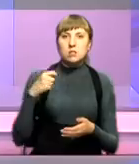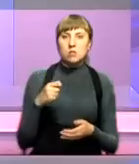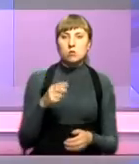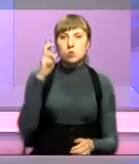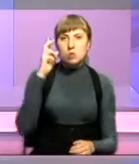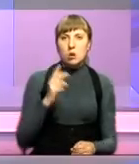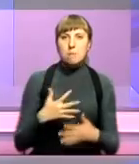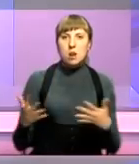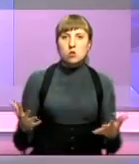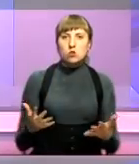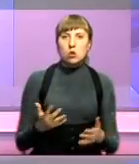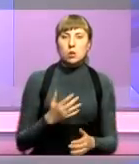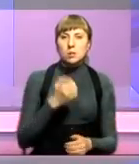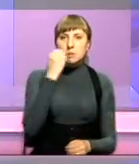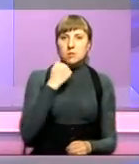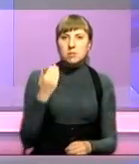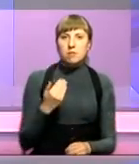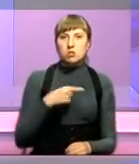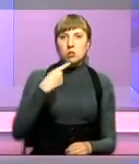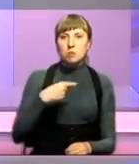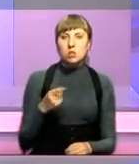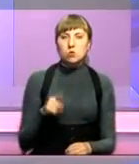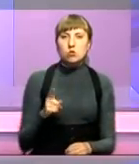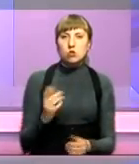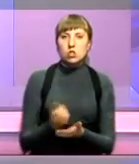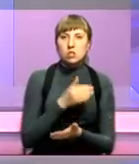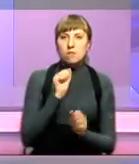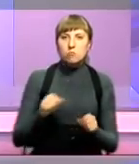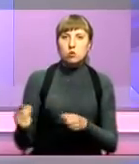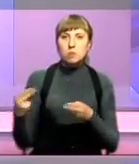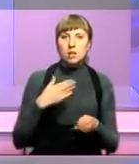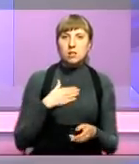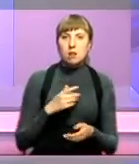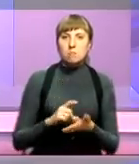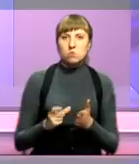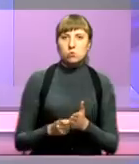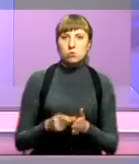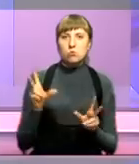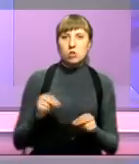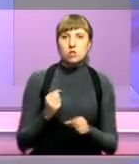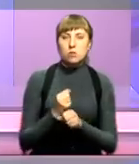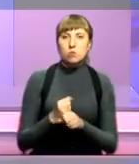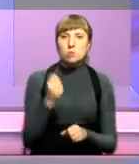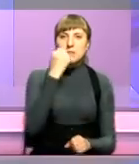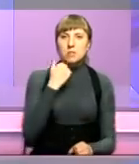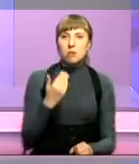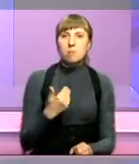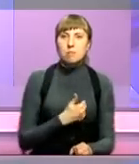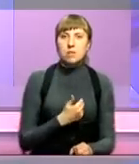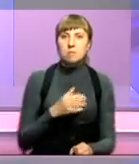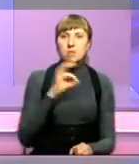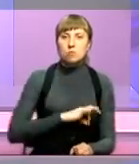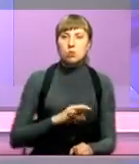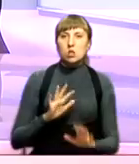спасибо за ваш компетентный комментарий, Анатолий Анатольевич, за то, что нашли возможность приехать к нам в студию. Удачи в работе. Спасибо вам. Я хотел бы воспользоваться случаем